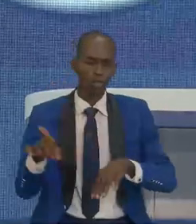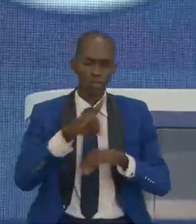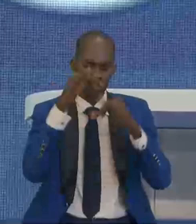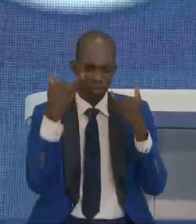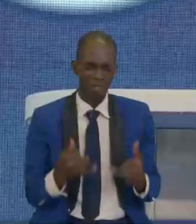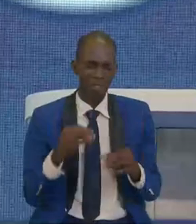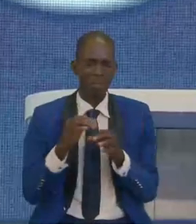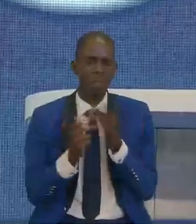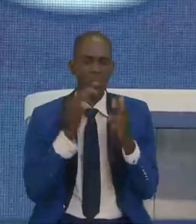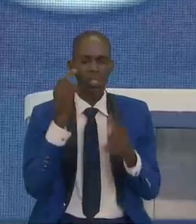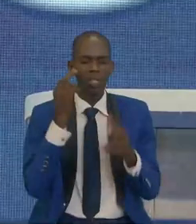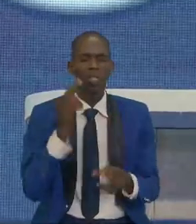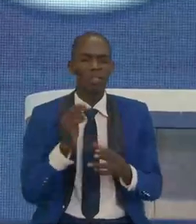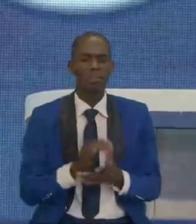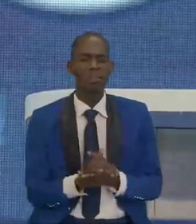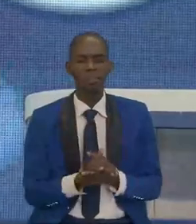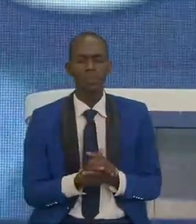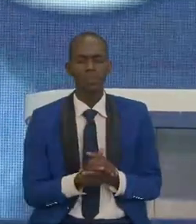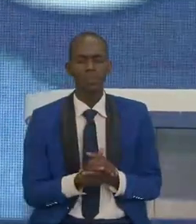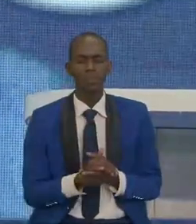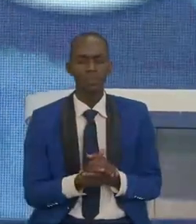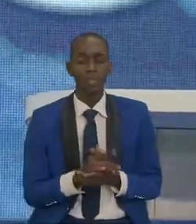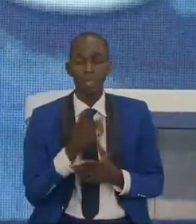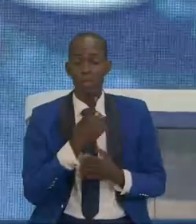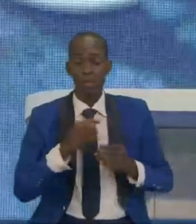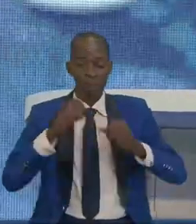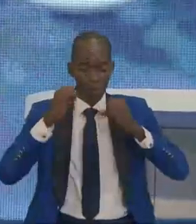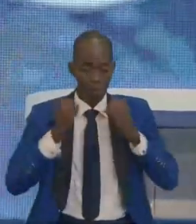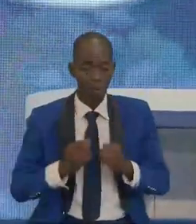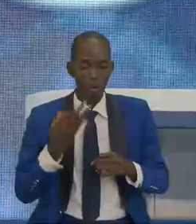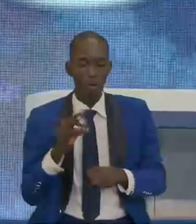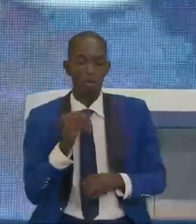prisons, que la main du Seigneur vous touche maintenant.